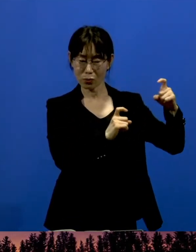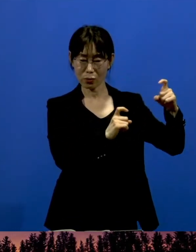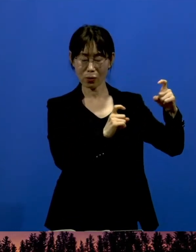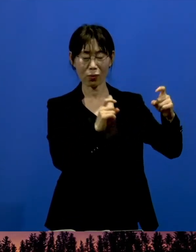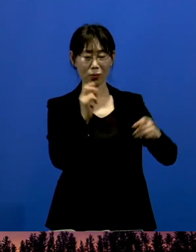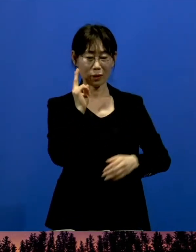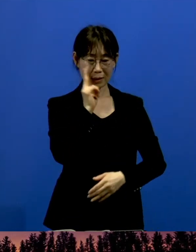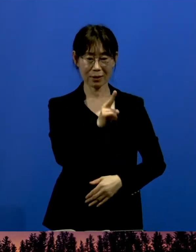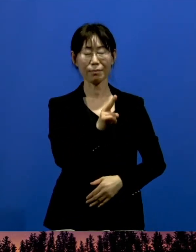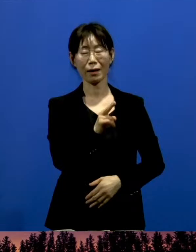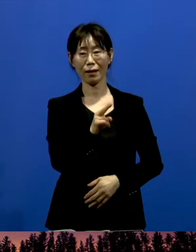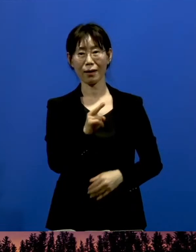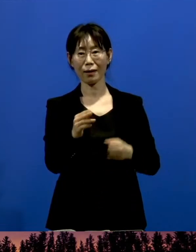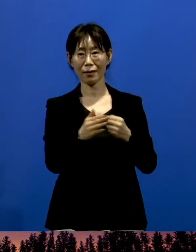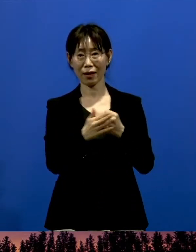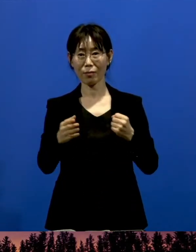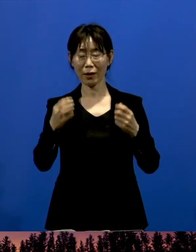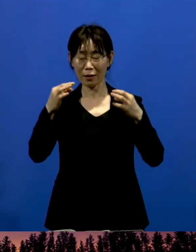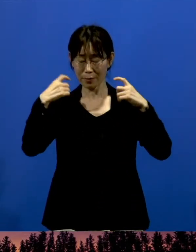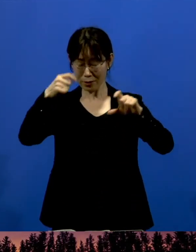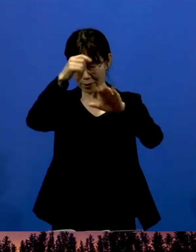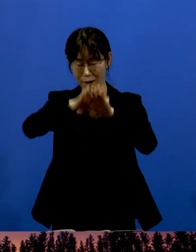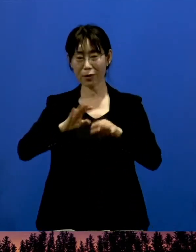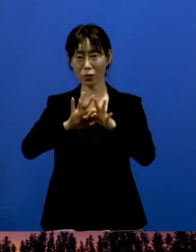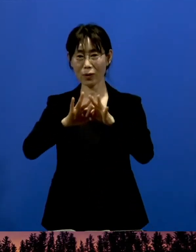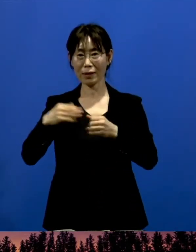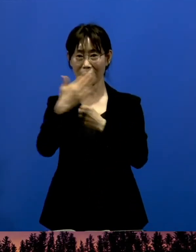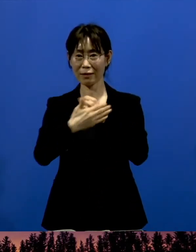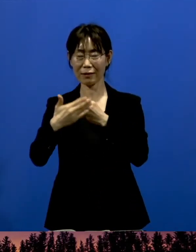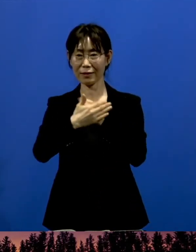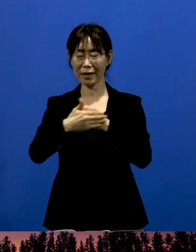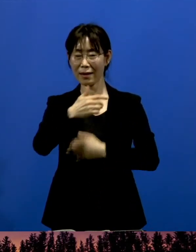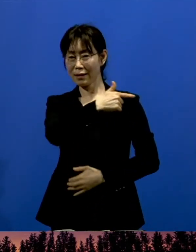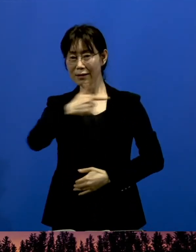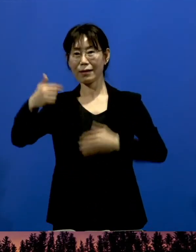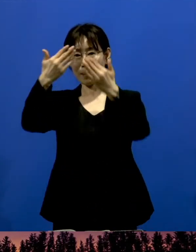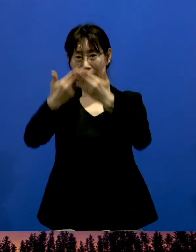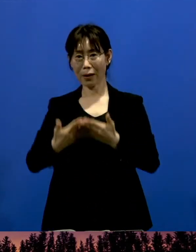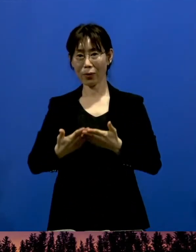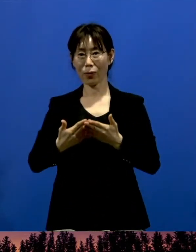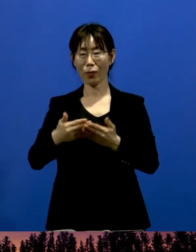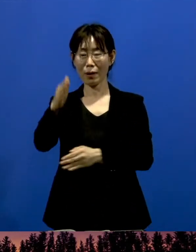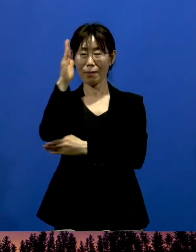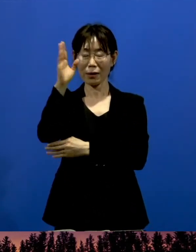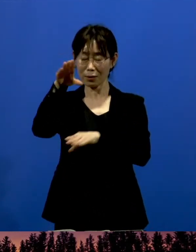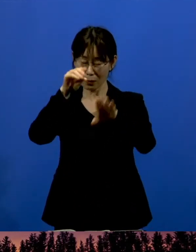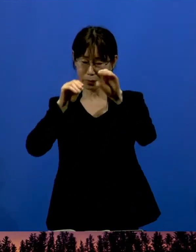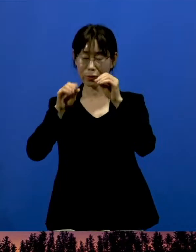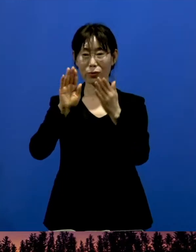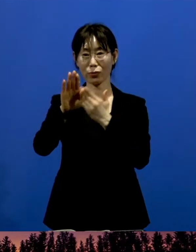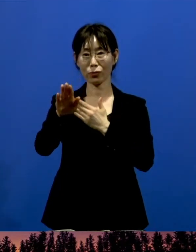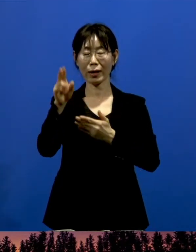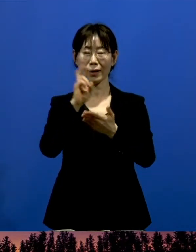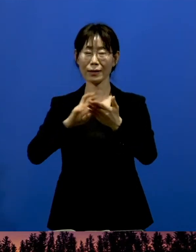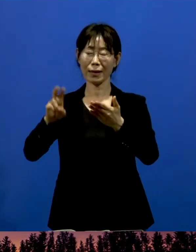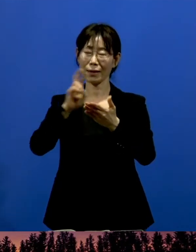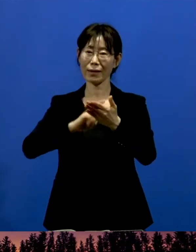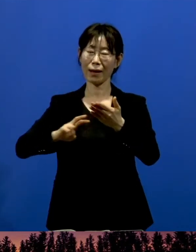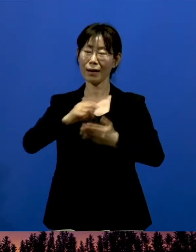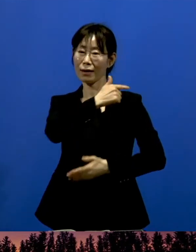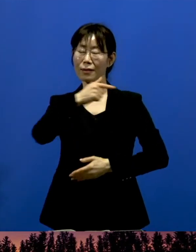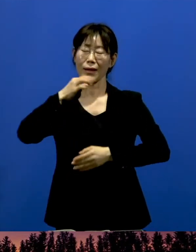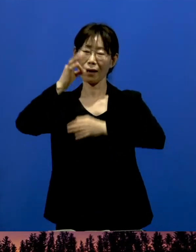독소가 잘 안 빠져요, 여러분. 그러니까 오늘 말씀을 듣고 난 다음에 찬양할 때도 여러분 깊이 여러분들 하나님의